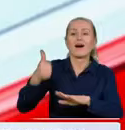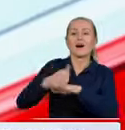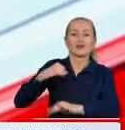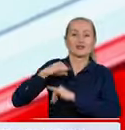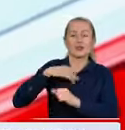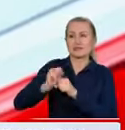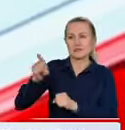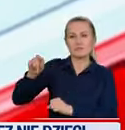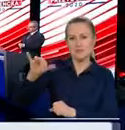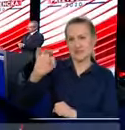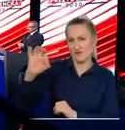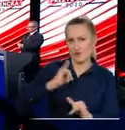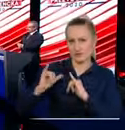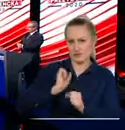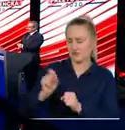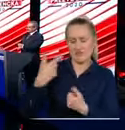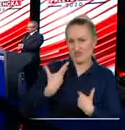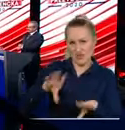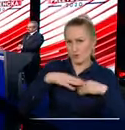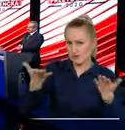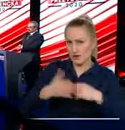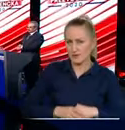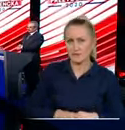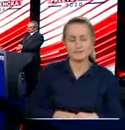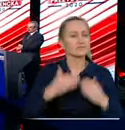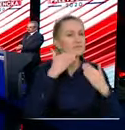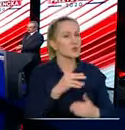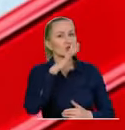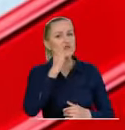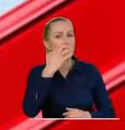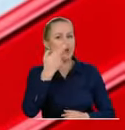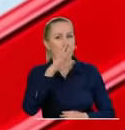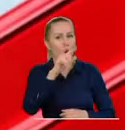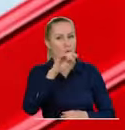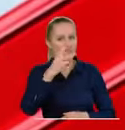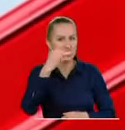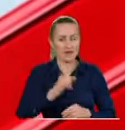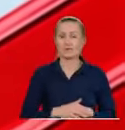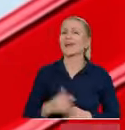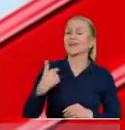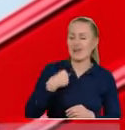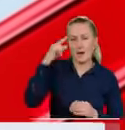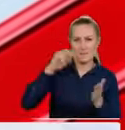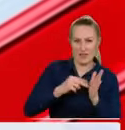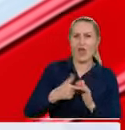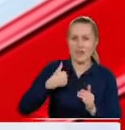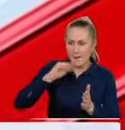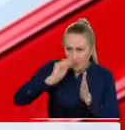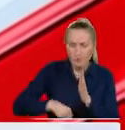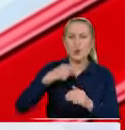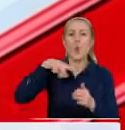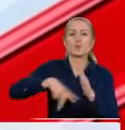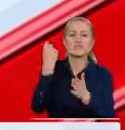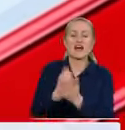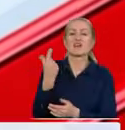rządzące Prawo i Sprawiedliwość. To nieakceptowalne. Dziękuję bardzo. Szymon Hołownia. Tak jak zapowiadałem, podpiszę ustawę o związkach partnerskich,